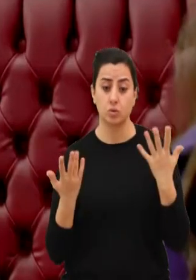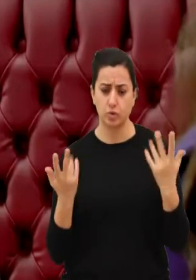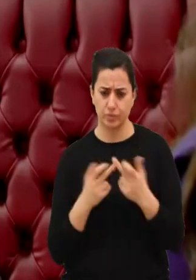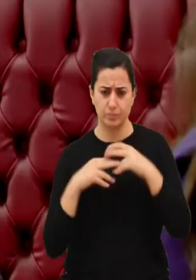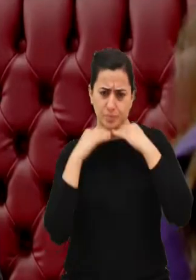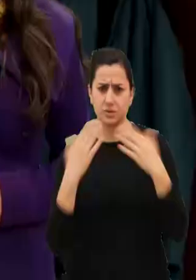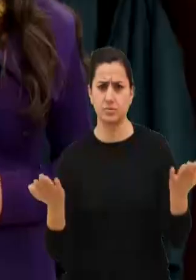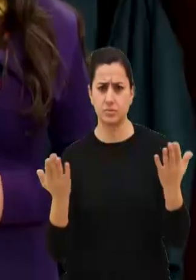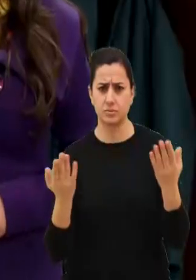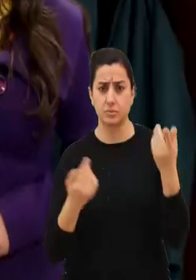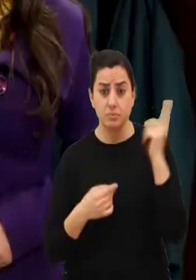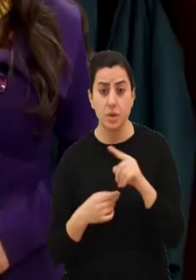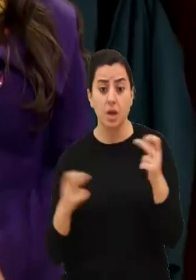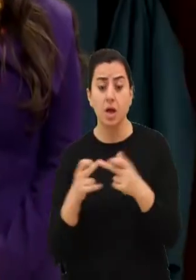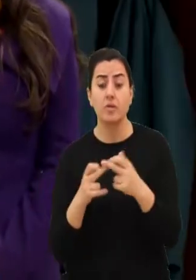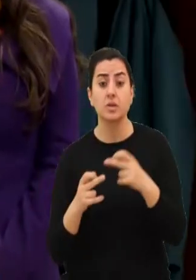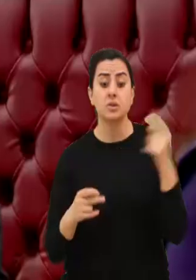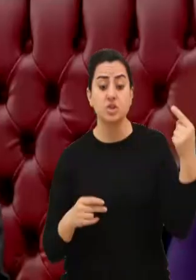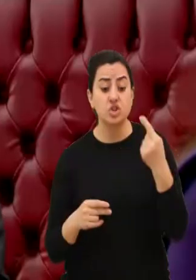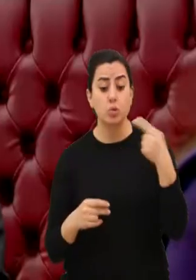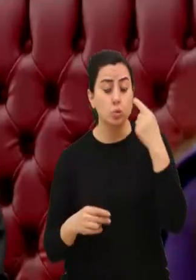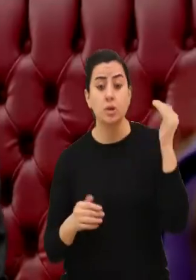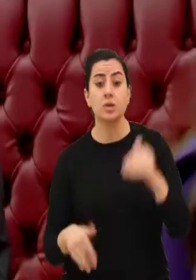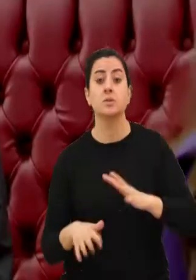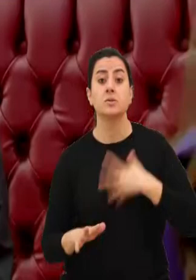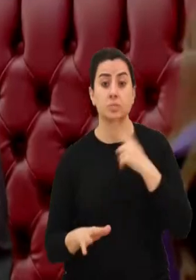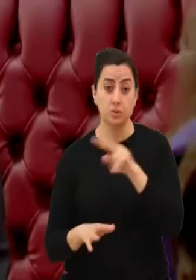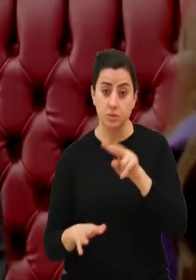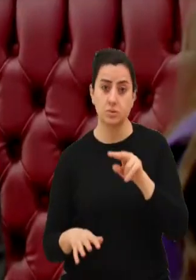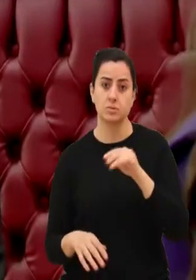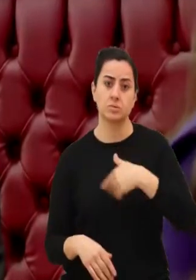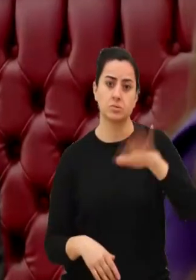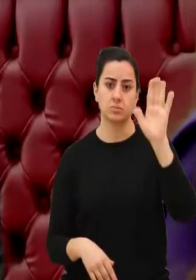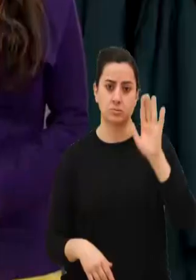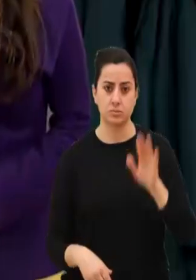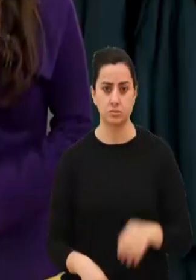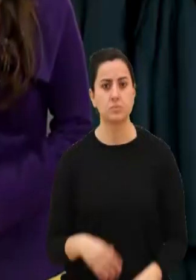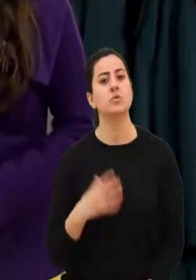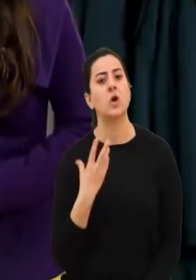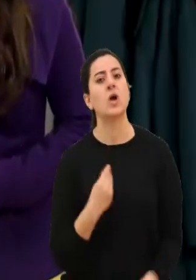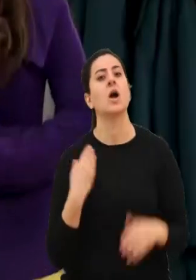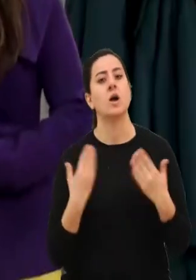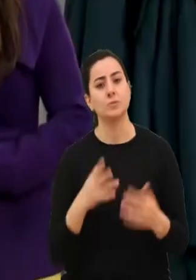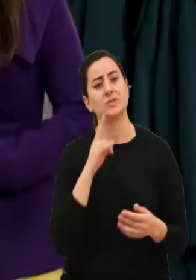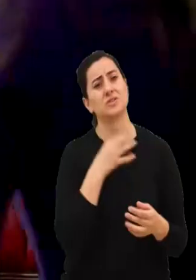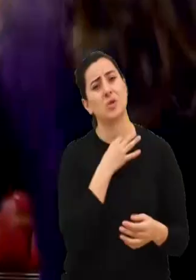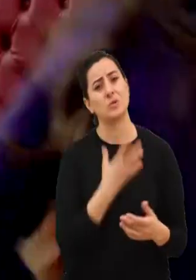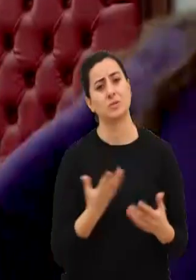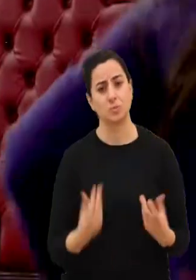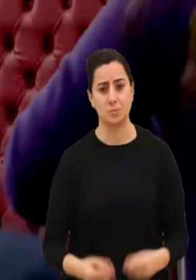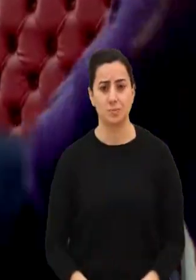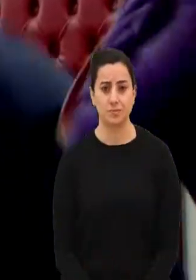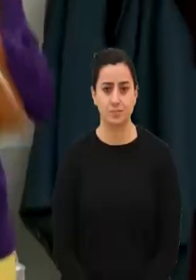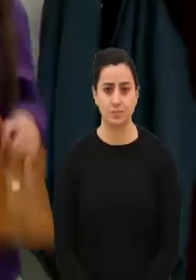bir şey olabilir mi ya? Bir daha böyle kavga şikayetinden dolayı karakola gelirseniz savcılığa sevk ederim, haberiniz olsun, tamam mı? Tamam komiserim, çok teşekkür ederiz.